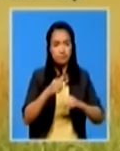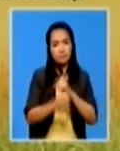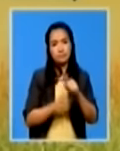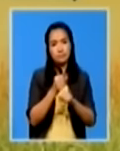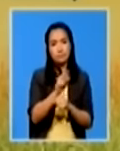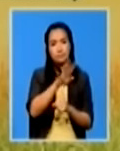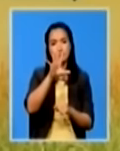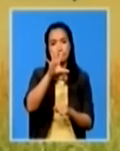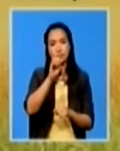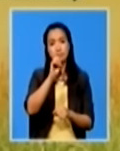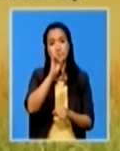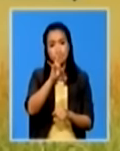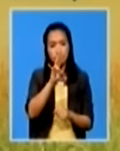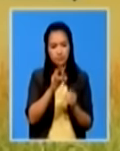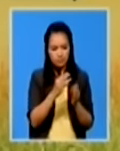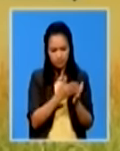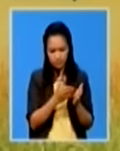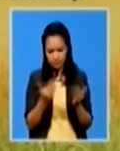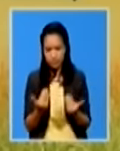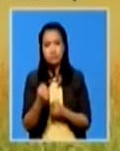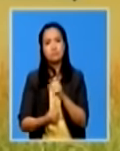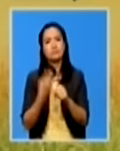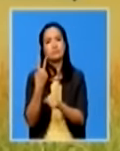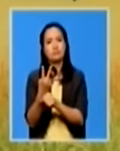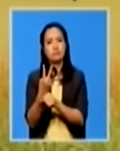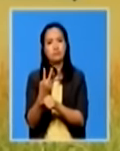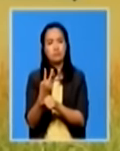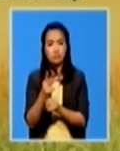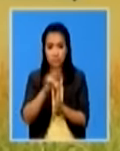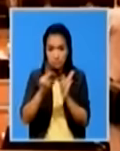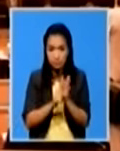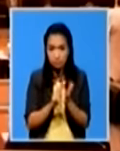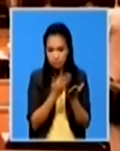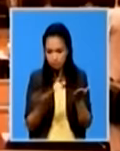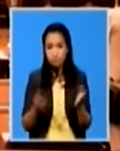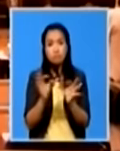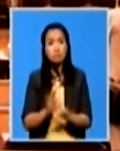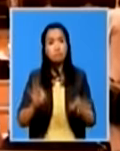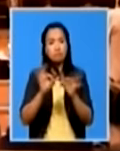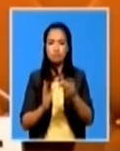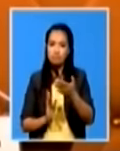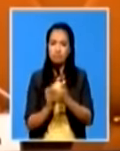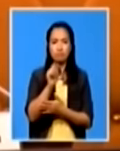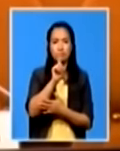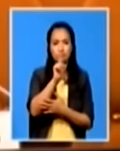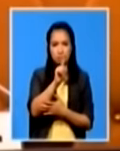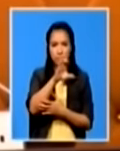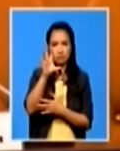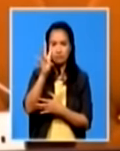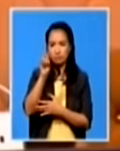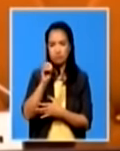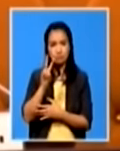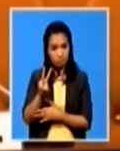เป็นต้นมา2ปีนะครับถึงปัจจุบันสามารถเร่งรัดการออกกฎหมายที่จำเป็น ได้172ฉบับนะ